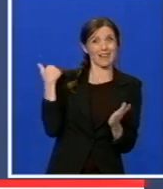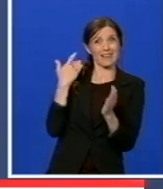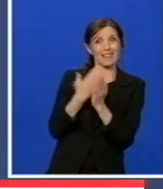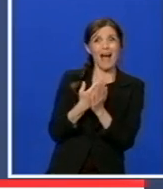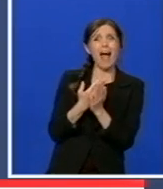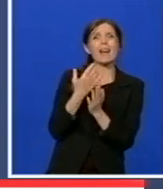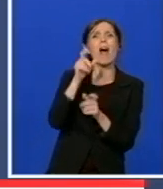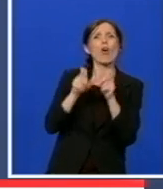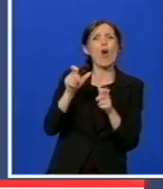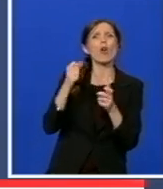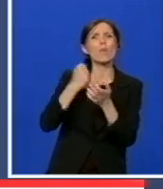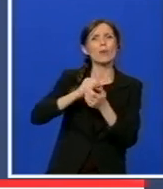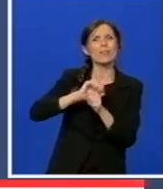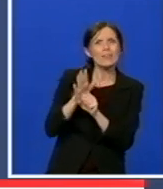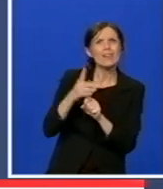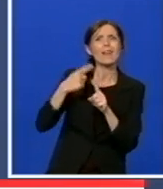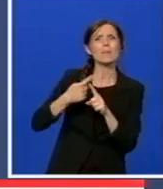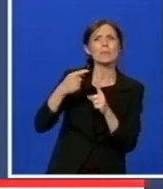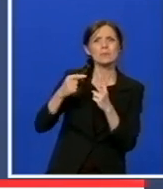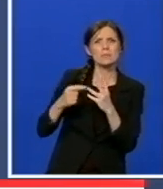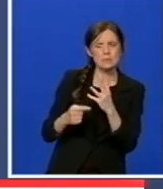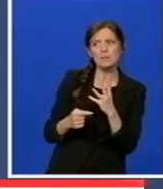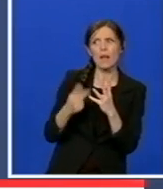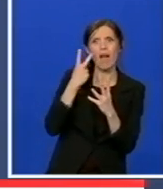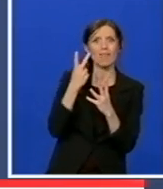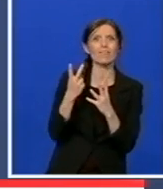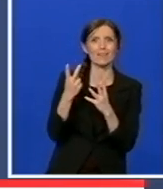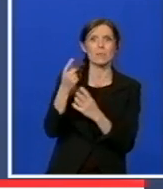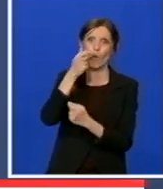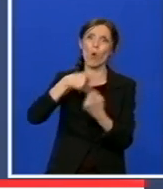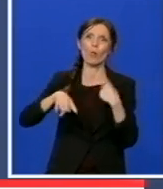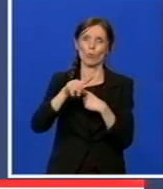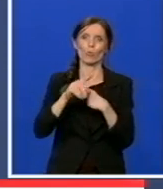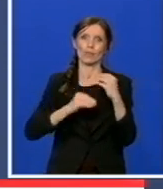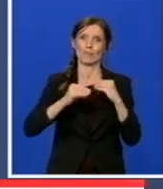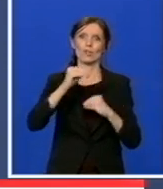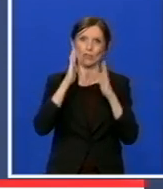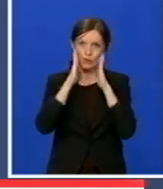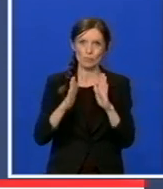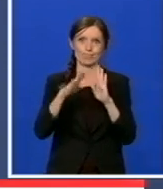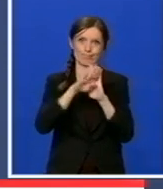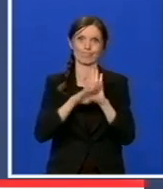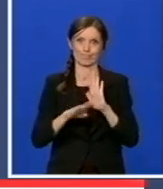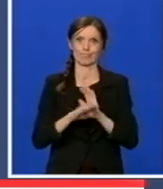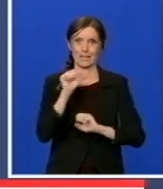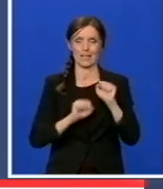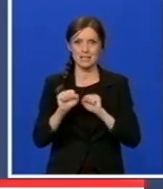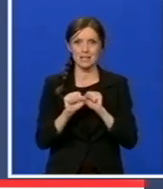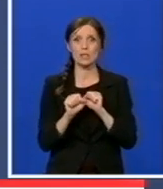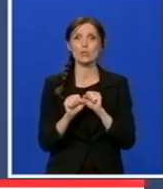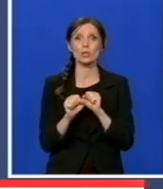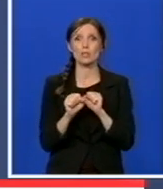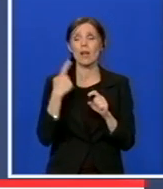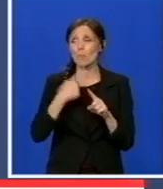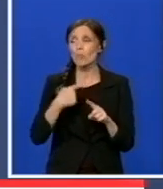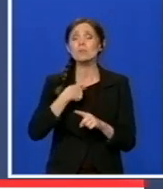da i te kako se pridržavamo preventivnih mera i opet napominjem, ne smemo sada